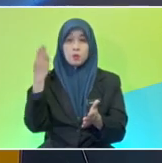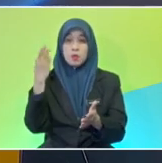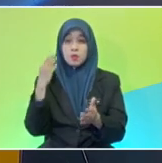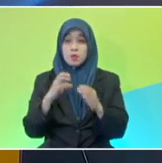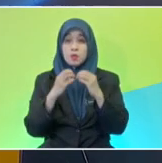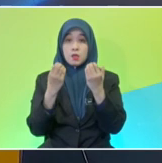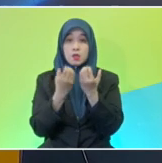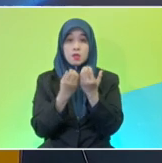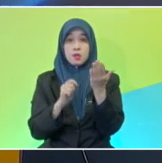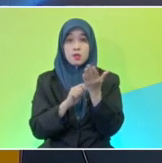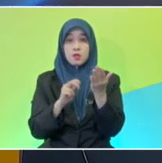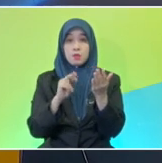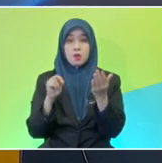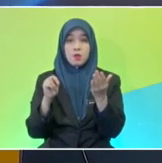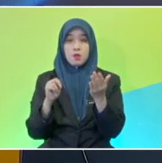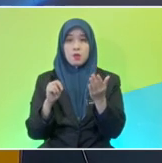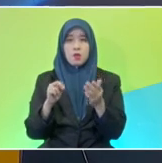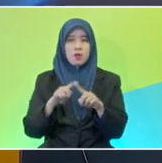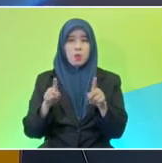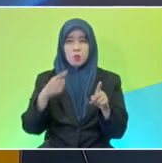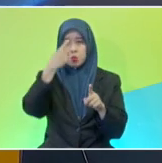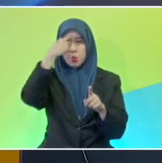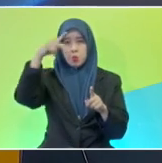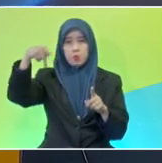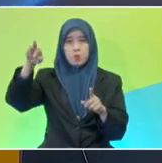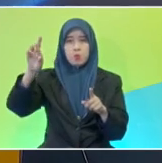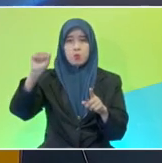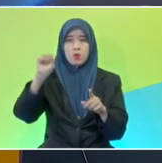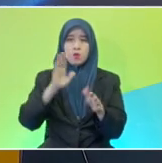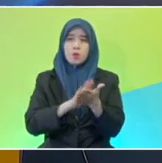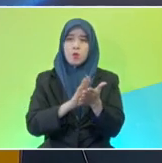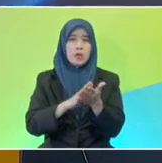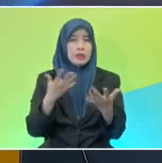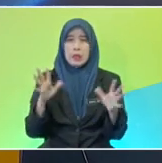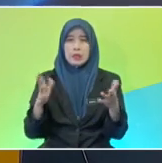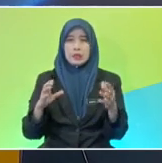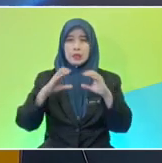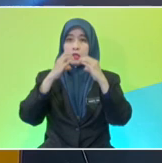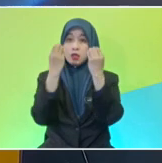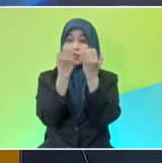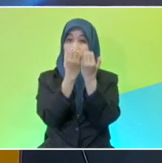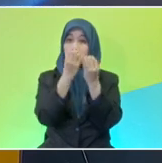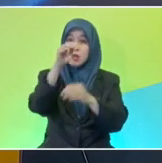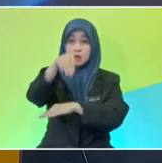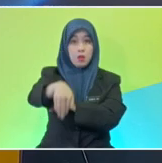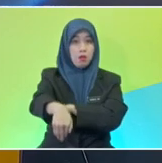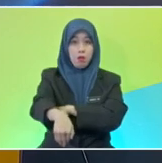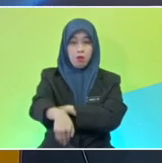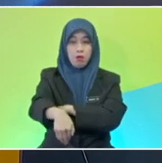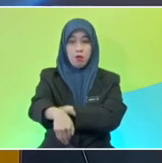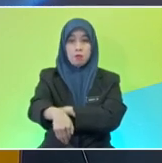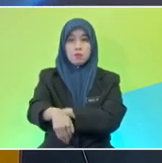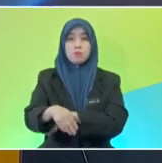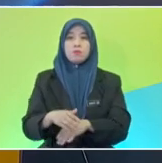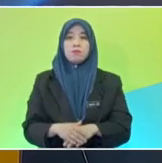untuk prasekolah? Prasekolah malam. Prasekolah tak ada cikgu. Tak ada. Memang tak ada cikgu. Tak ada untuk prasekolah kelas pada